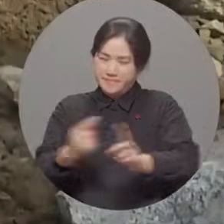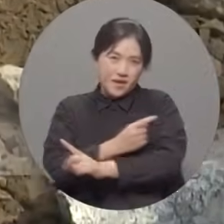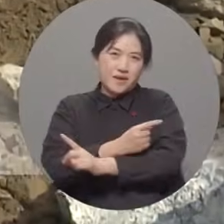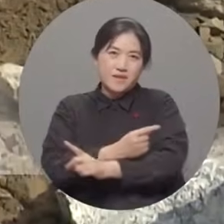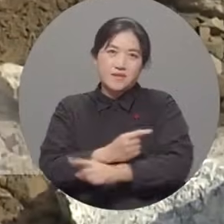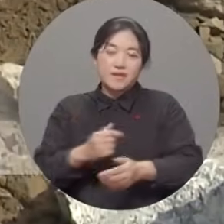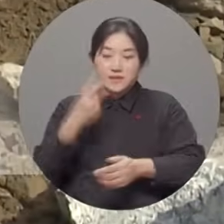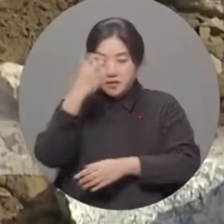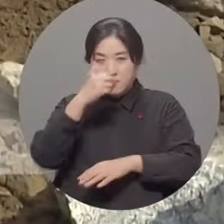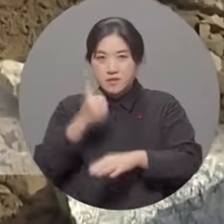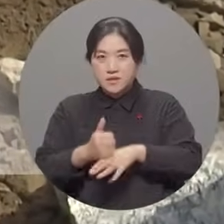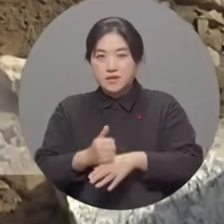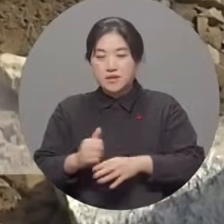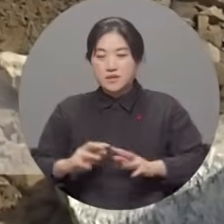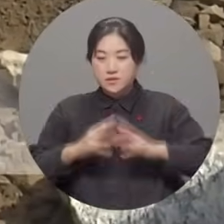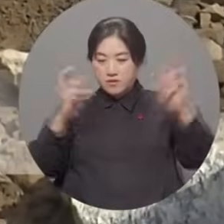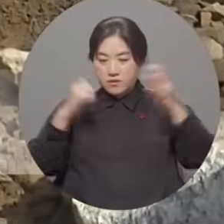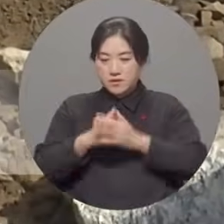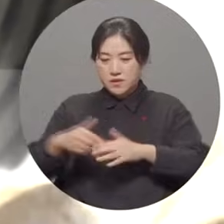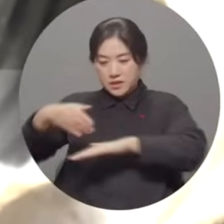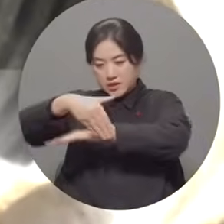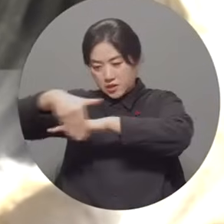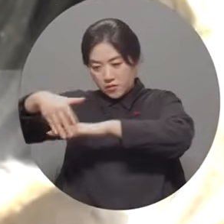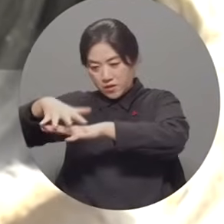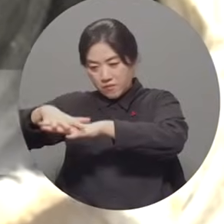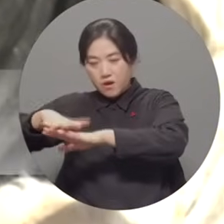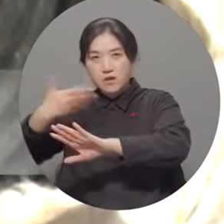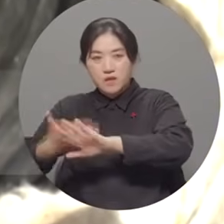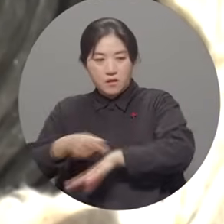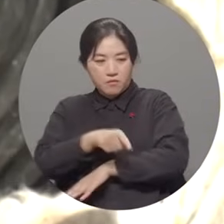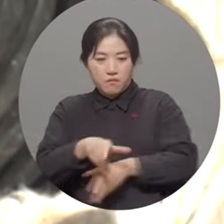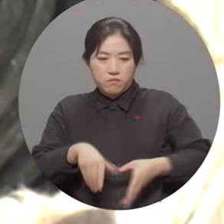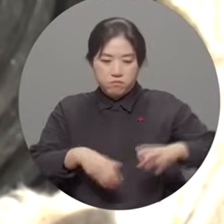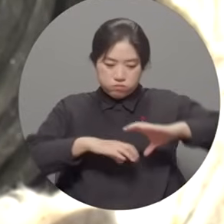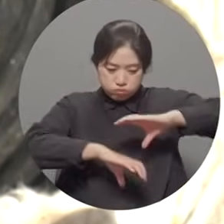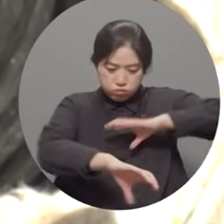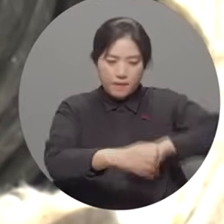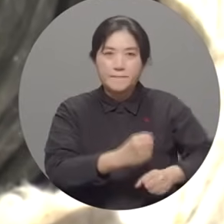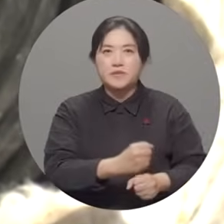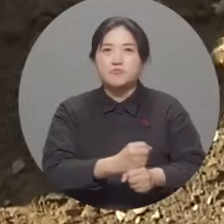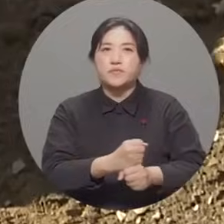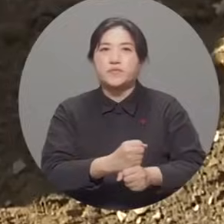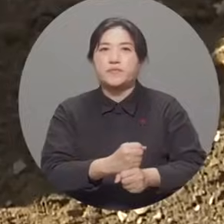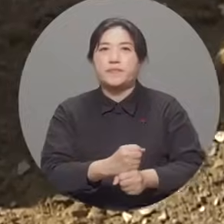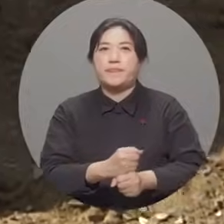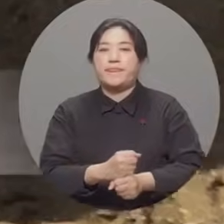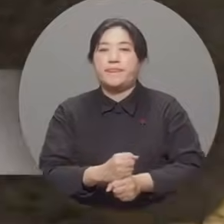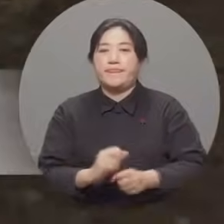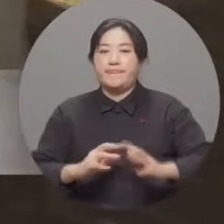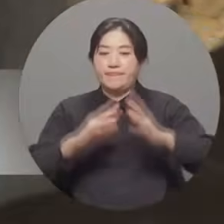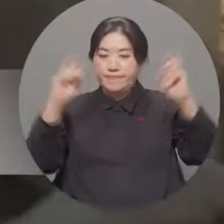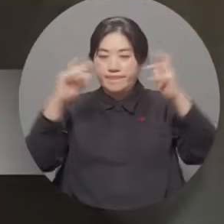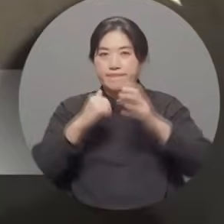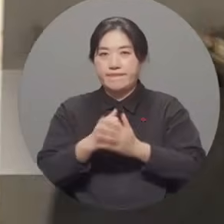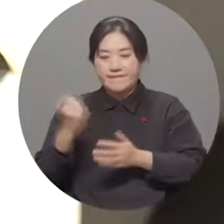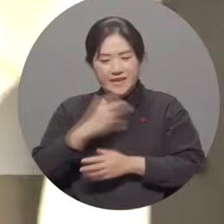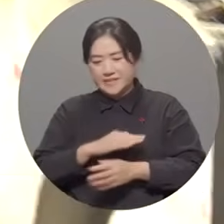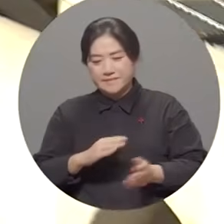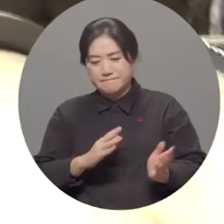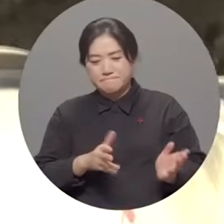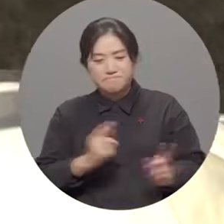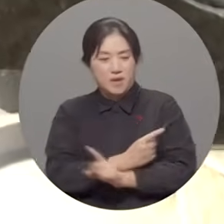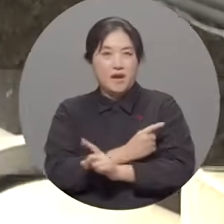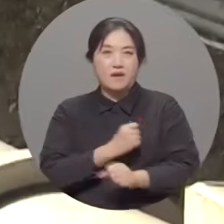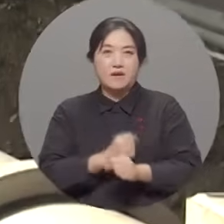감독 결과 시공사는 설계도면과 다른 곳에 배수관을 매설한 것으로 확인됐습니다. 시공사 측이 재시공에 나섰지만